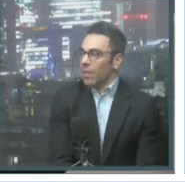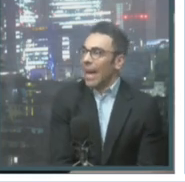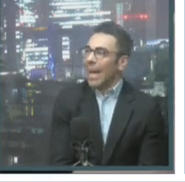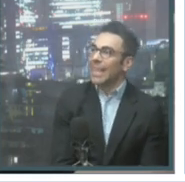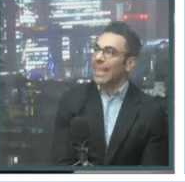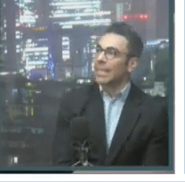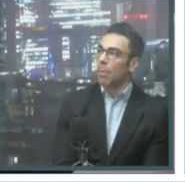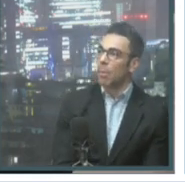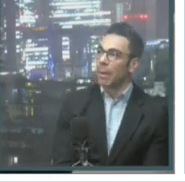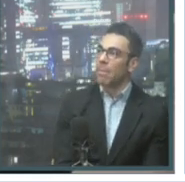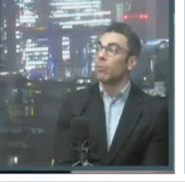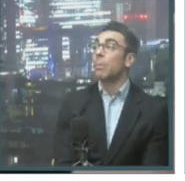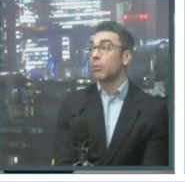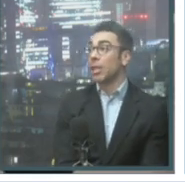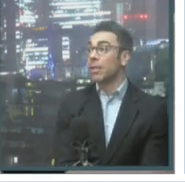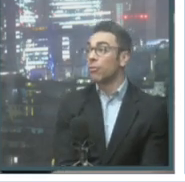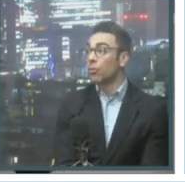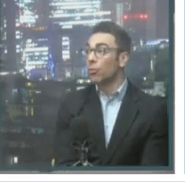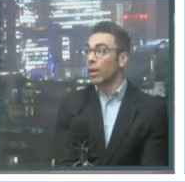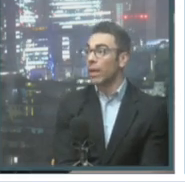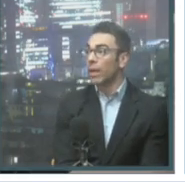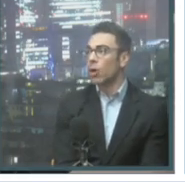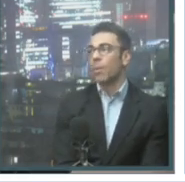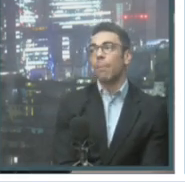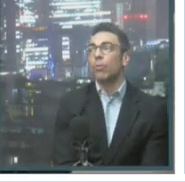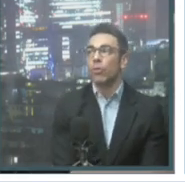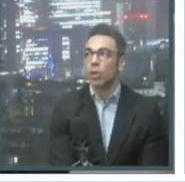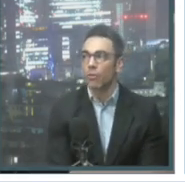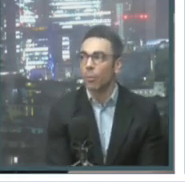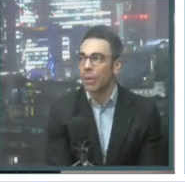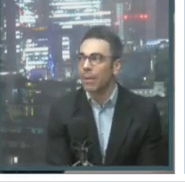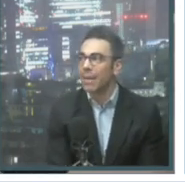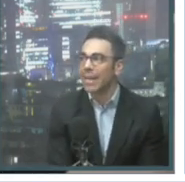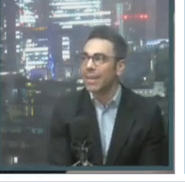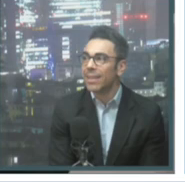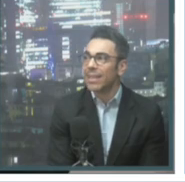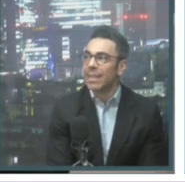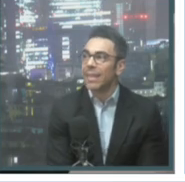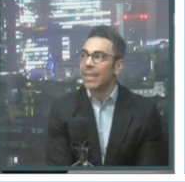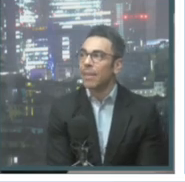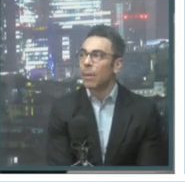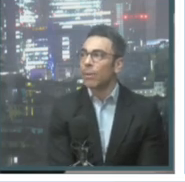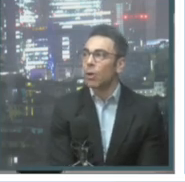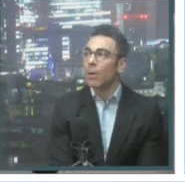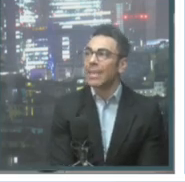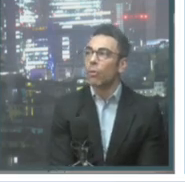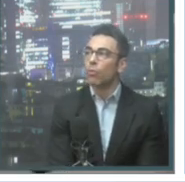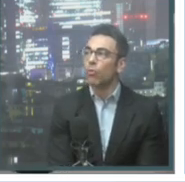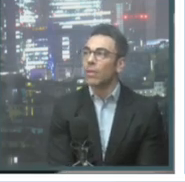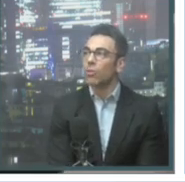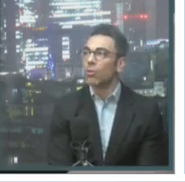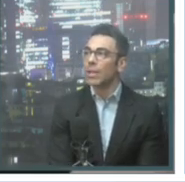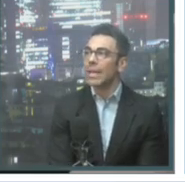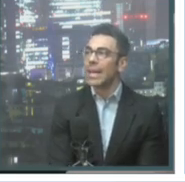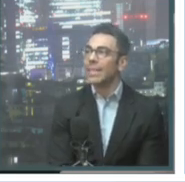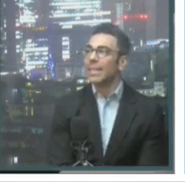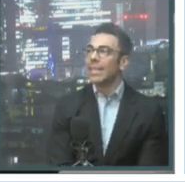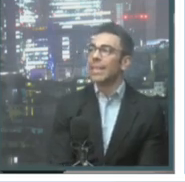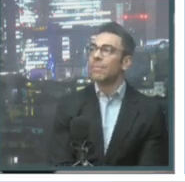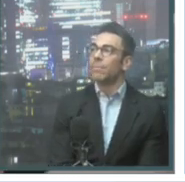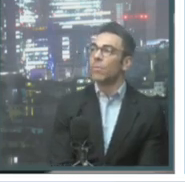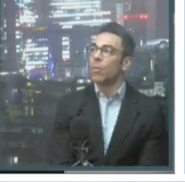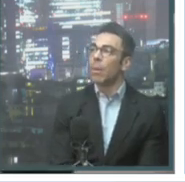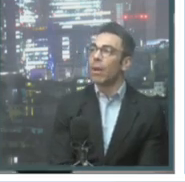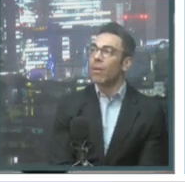adatta proprio perché abbiamo dei progetti futuri come appunto dicevo prima per quanto riguarda la cultura sorda